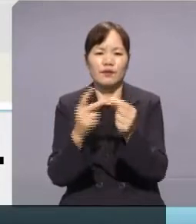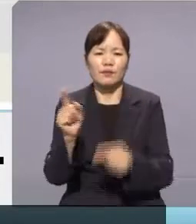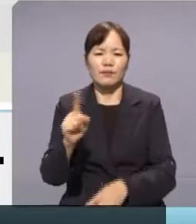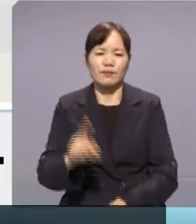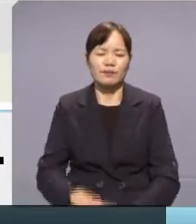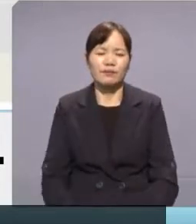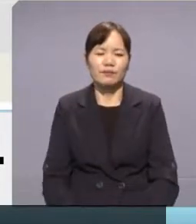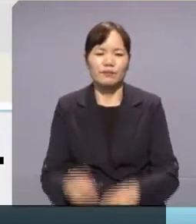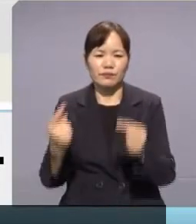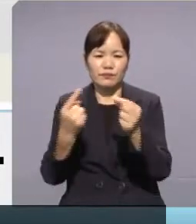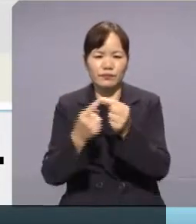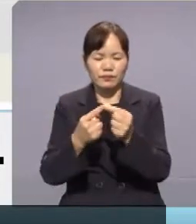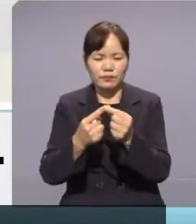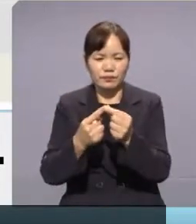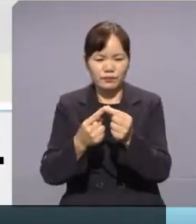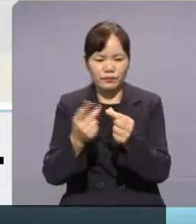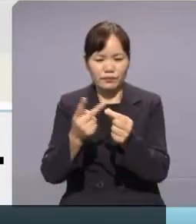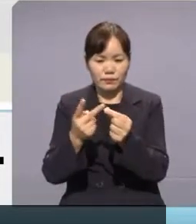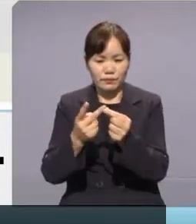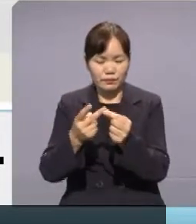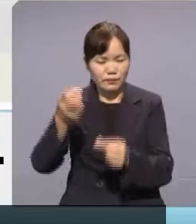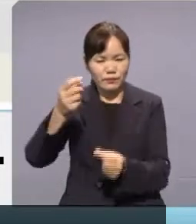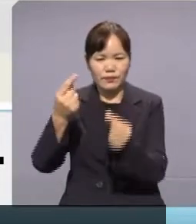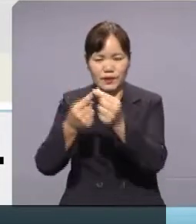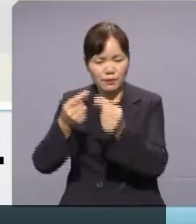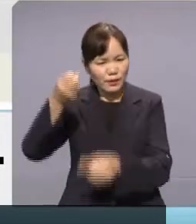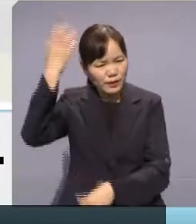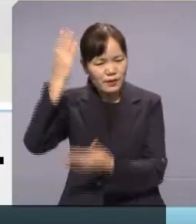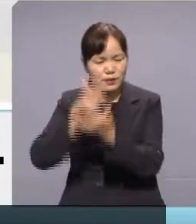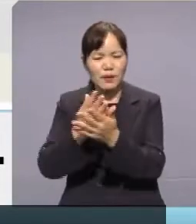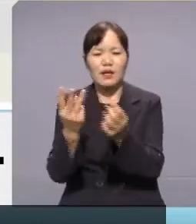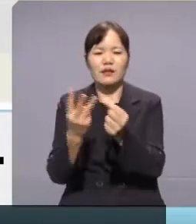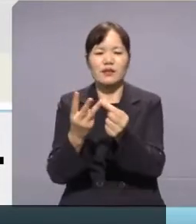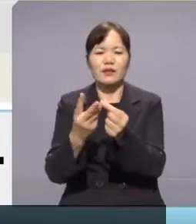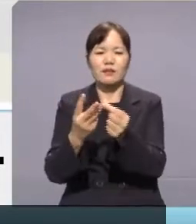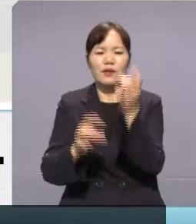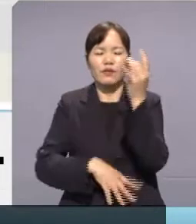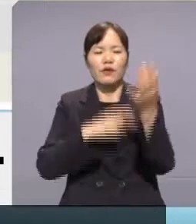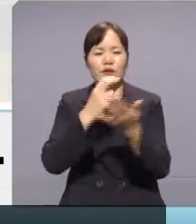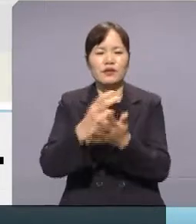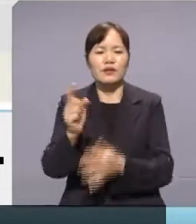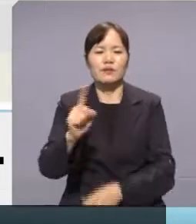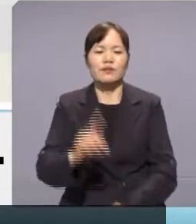예. 1번을 잊지 마라. 네. 그다음에 3번 원칙을 요새 얘기를 하고 있는데